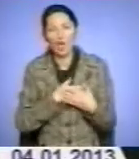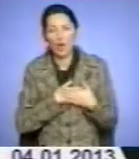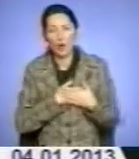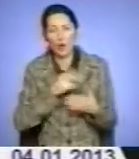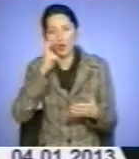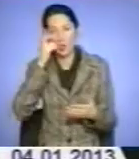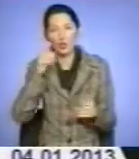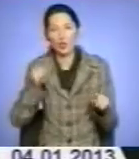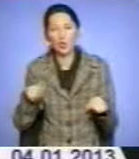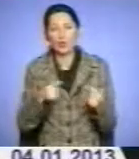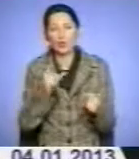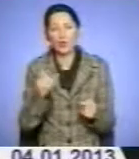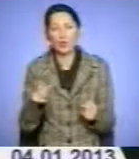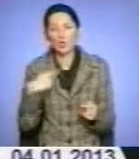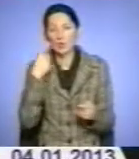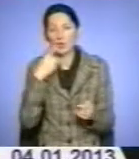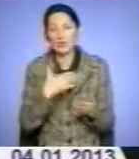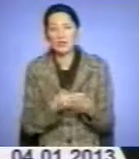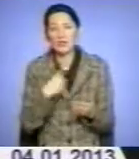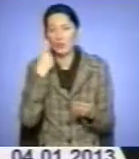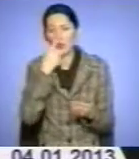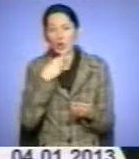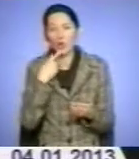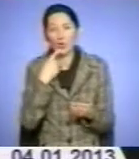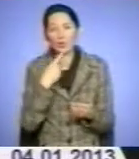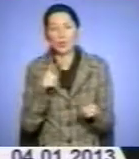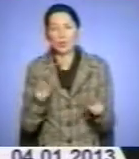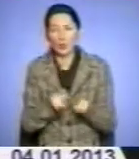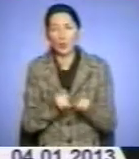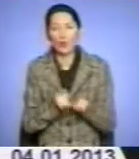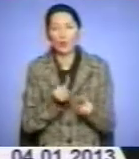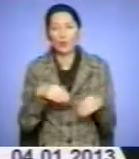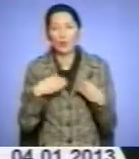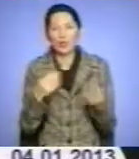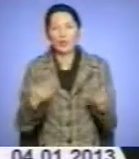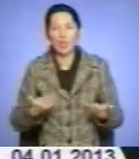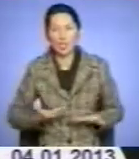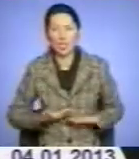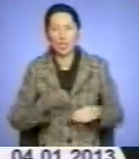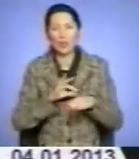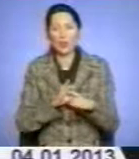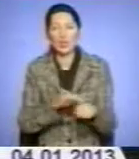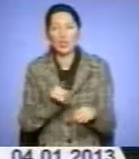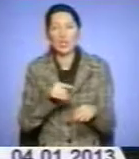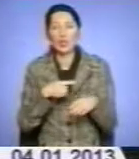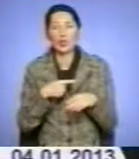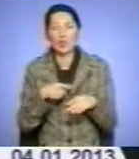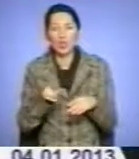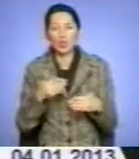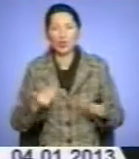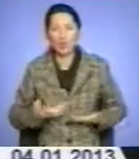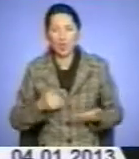Господь сотворив людину за своїм образом і подобою для того, щоб, давши життя, привести її до іншого життя, до вічного життя. Тому